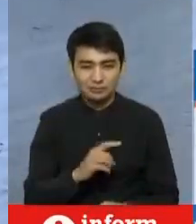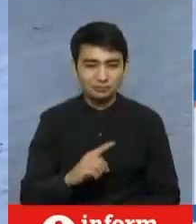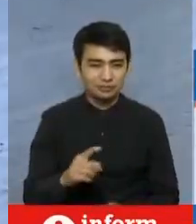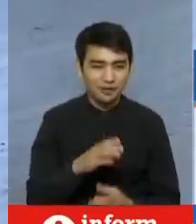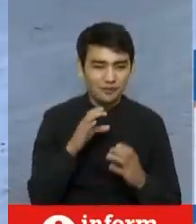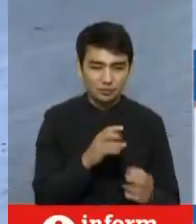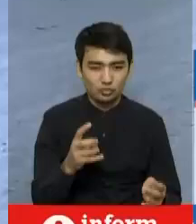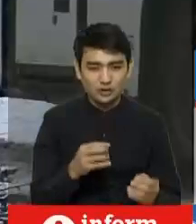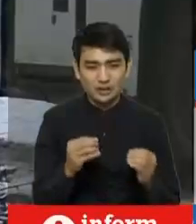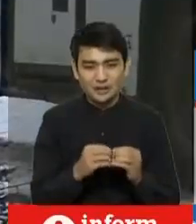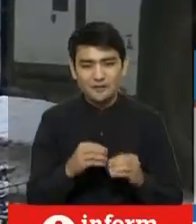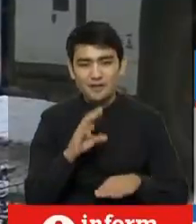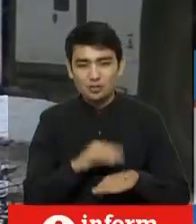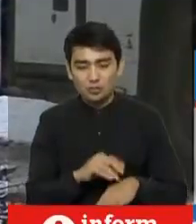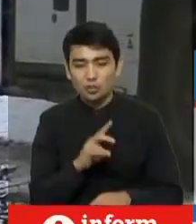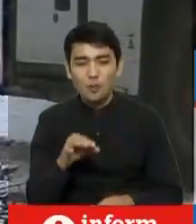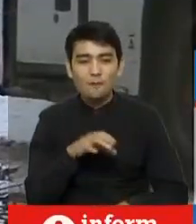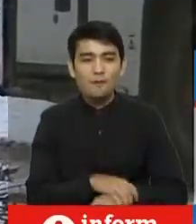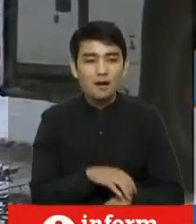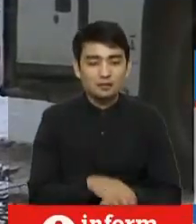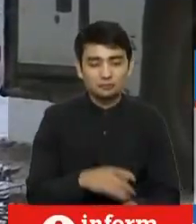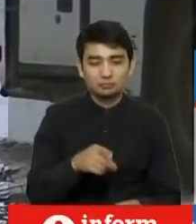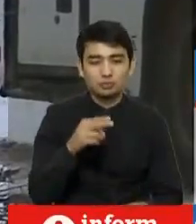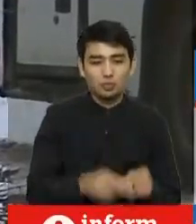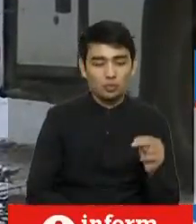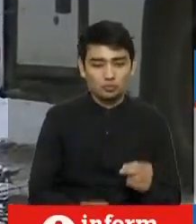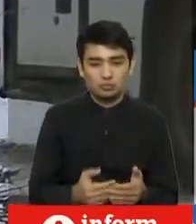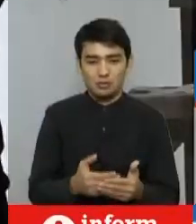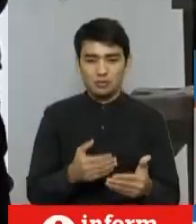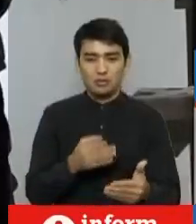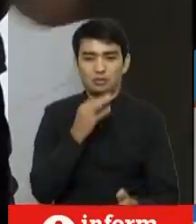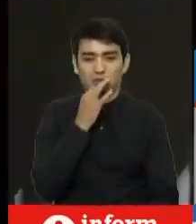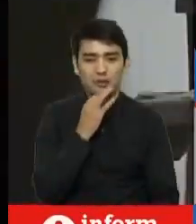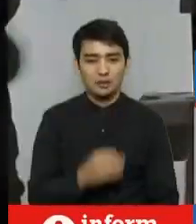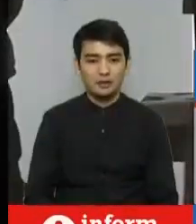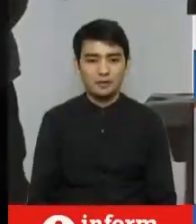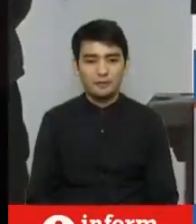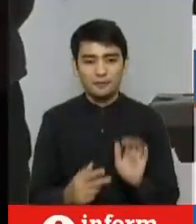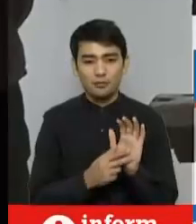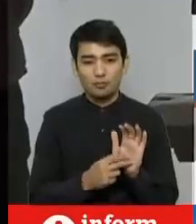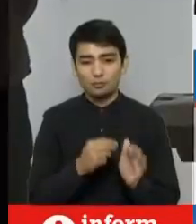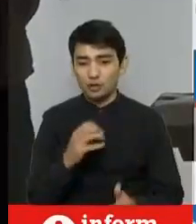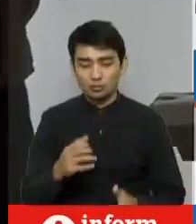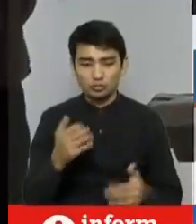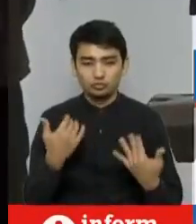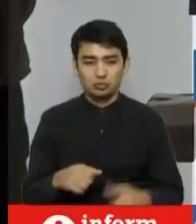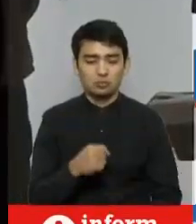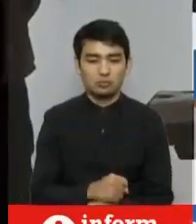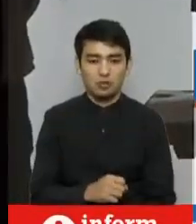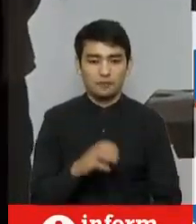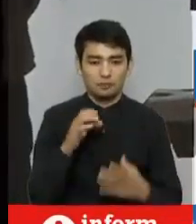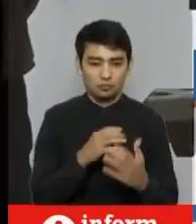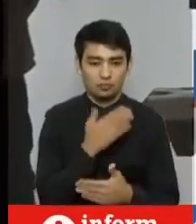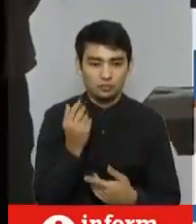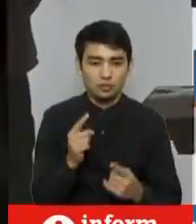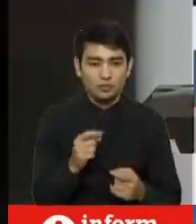маршруты должны до 10 вечера, но по факту заканчивают рейсы намного раньше. В 8 часов уже нет автобусов.